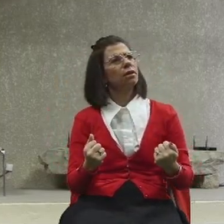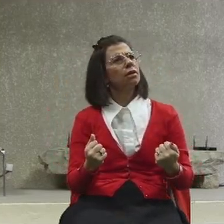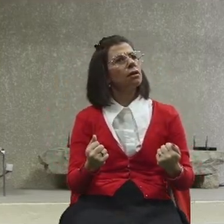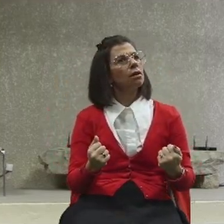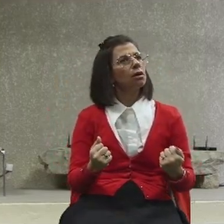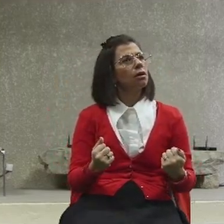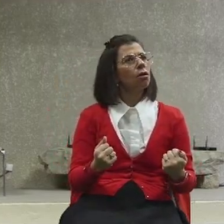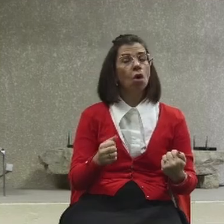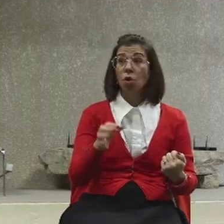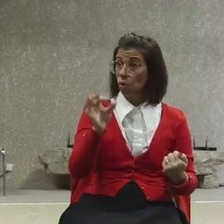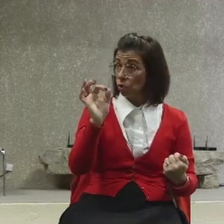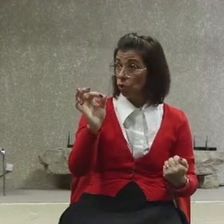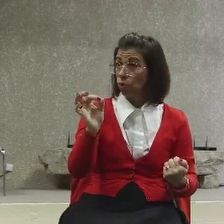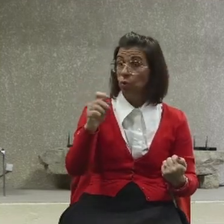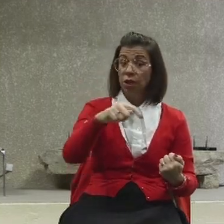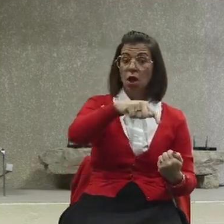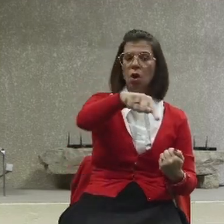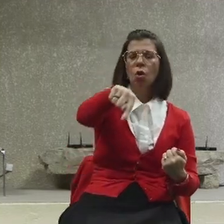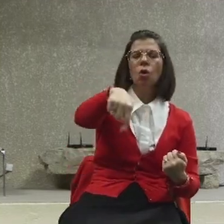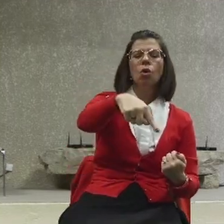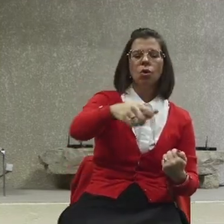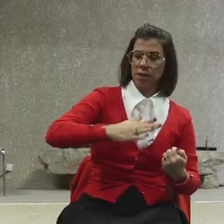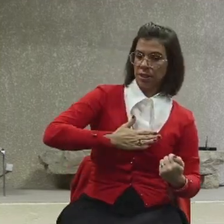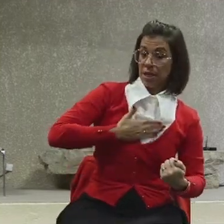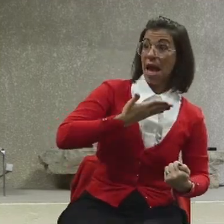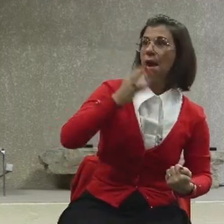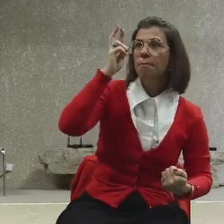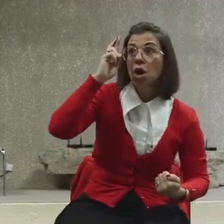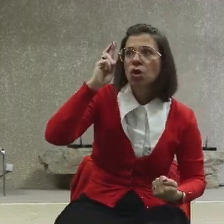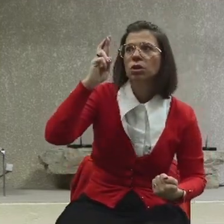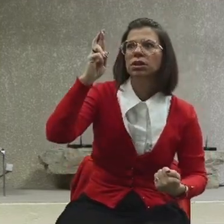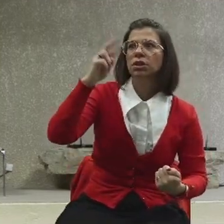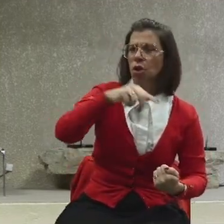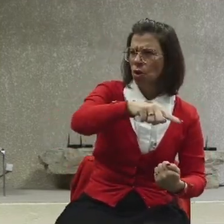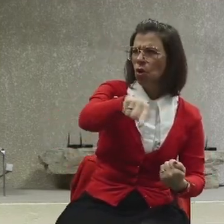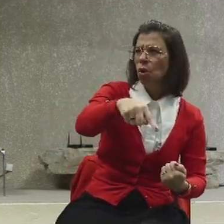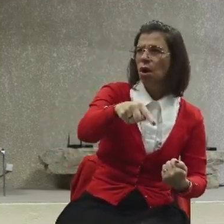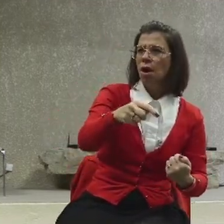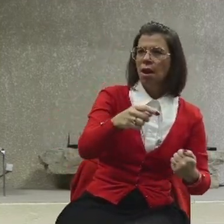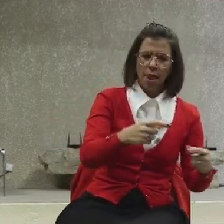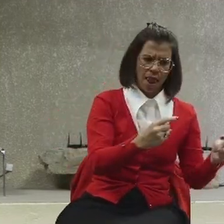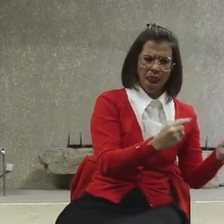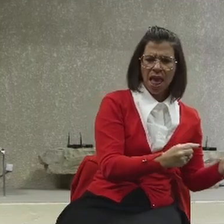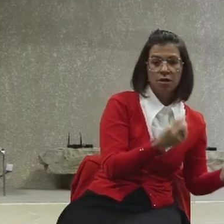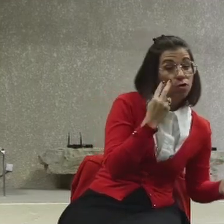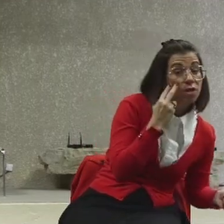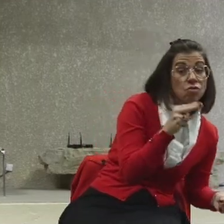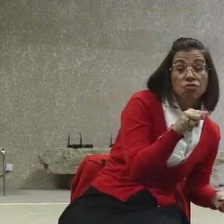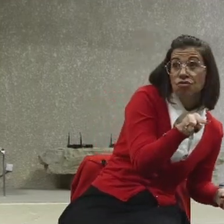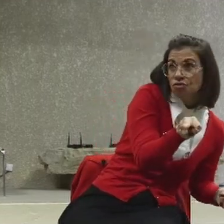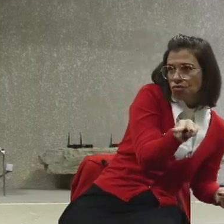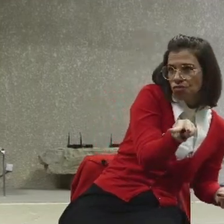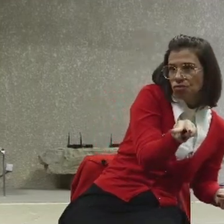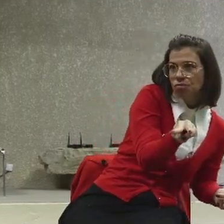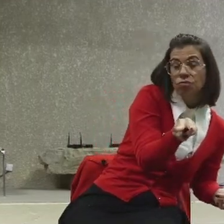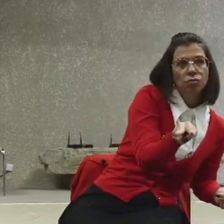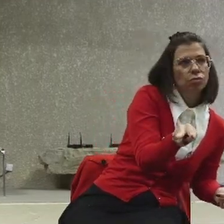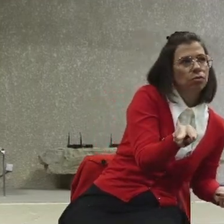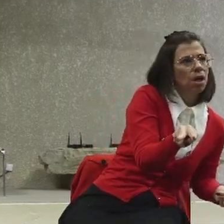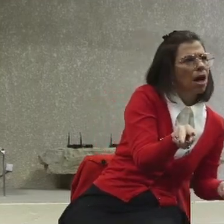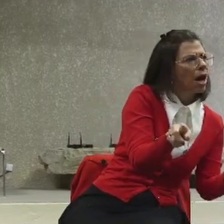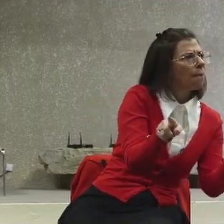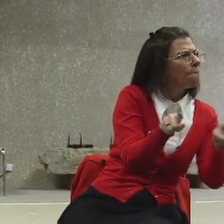Non, parce qu'on vit quand même, on verra ça plus tard, on vit quand même dans un corps de chair. Donc il peut y avoir des